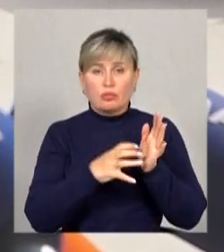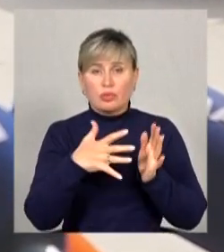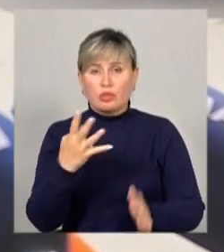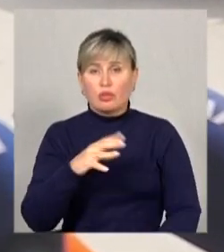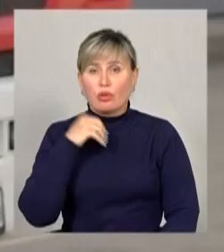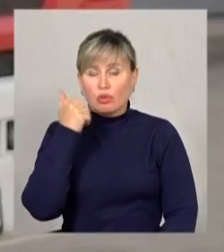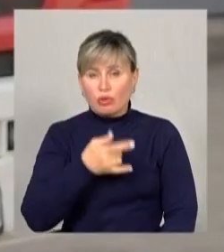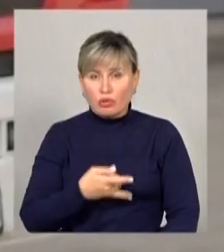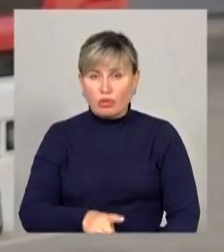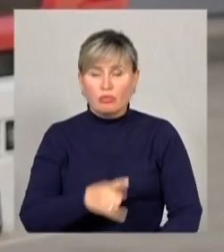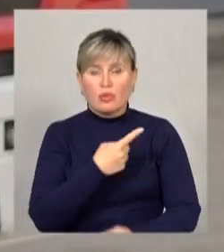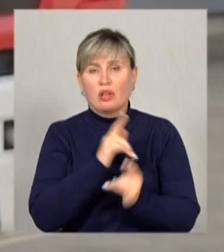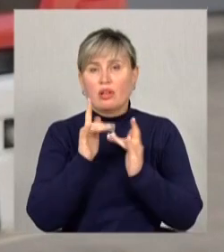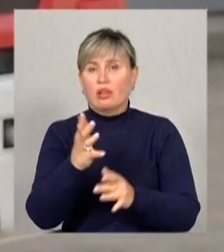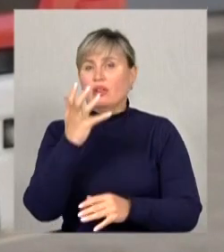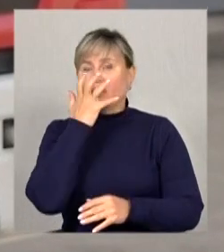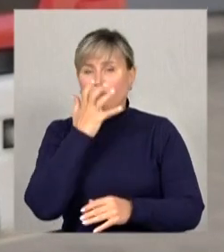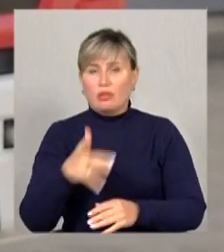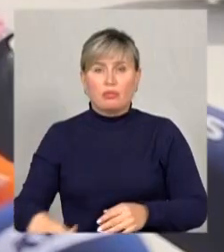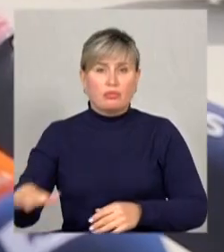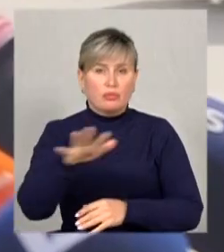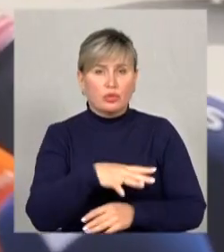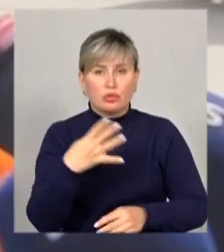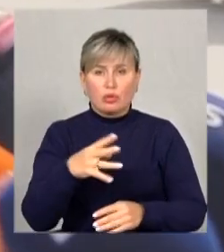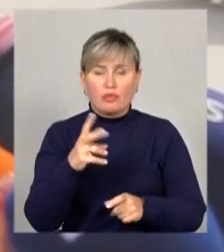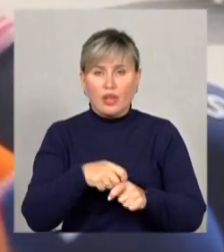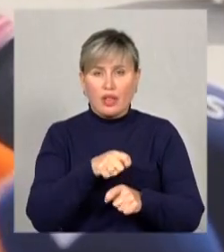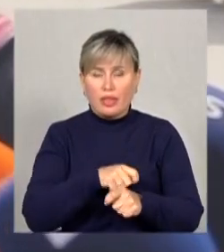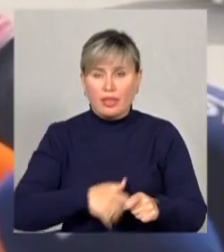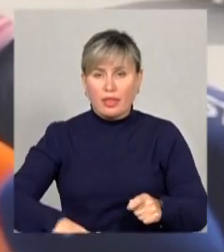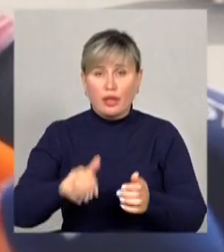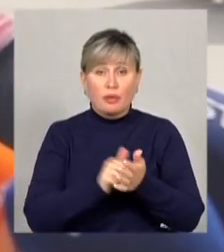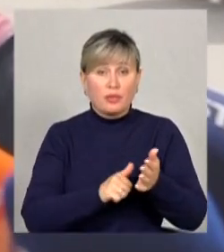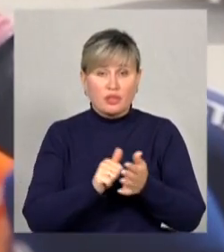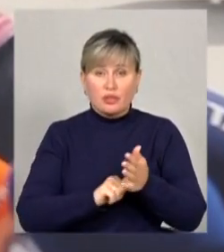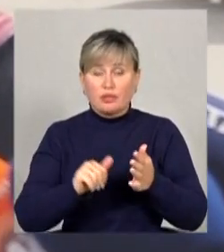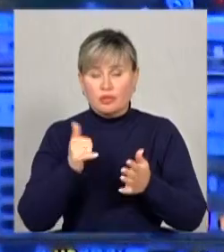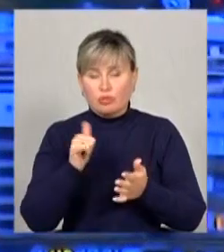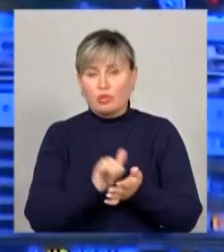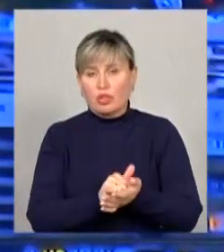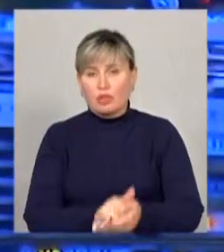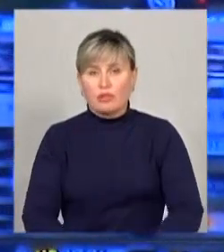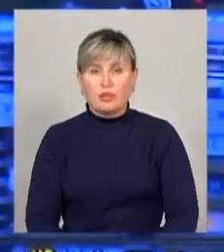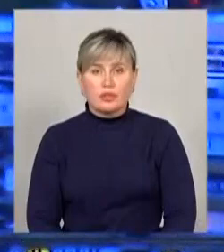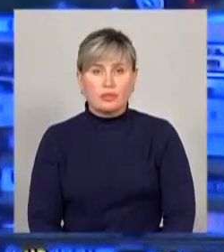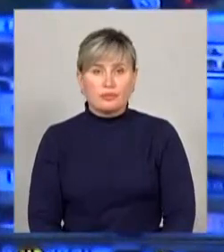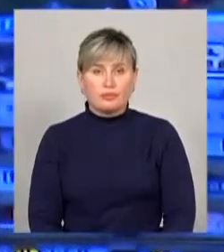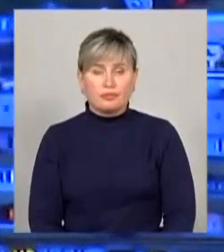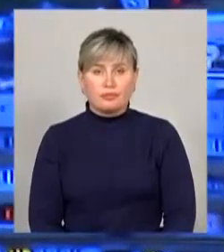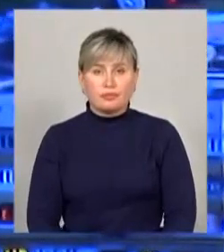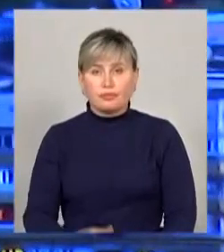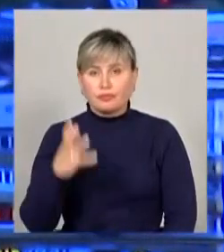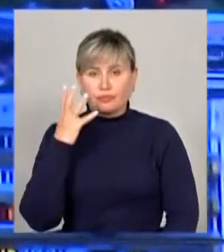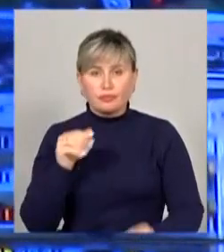рождения находится в реанимации. Площадь пожара составила 40 квадратных метров. Причины пожара устанавливаются. В Алматы